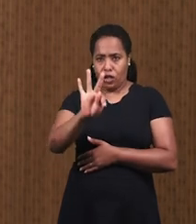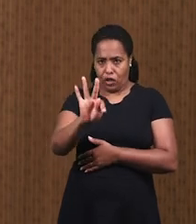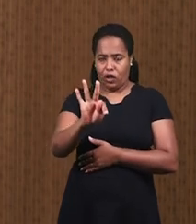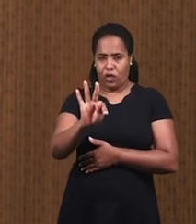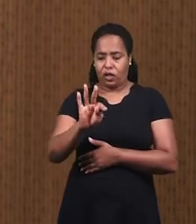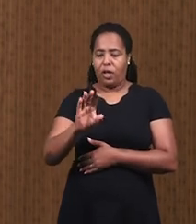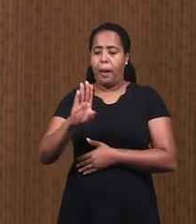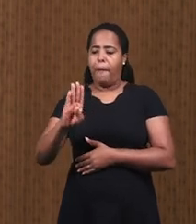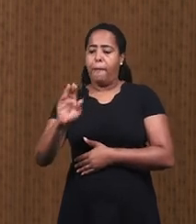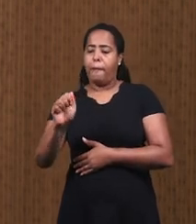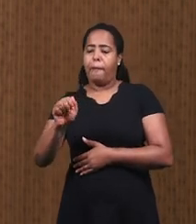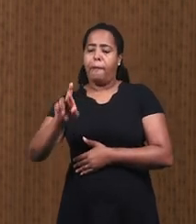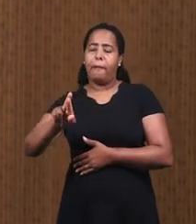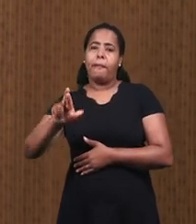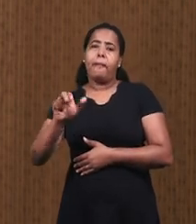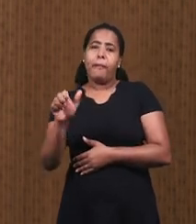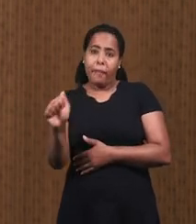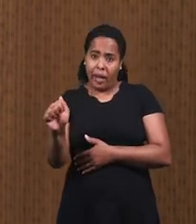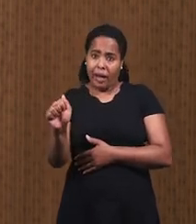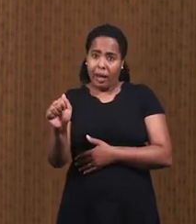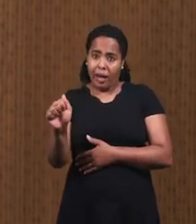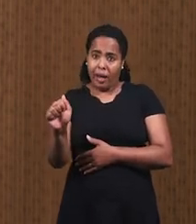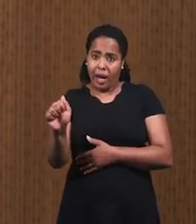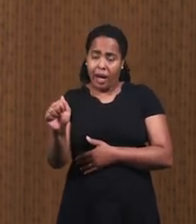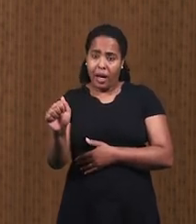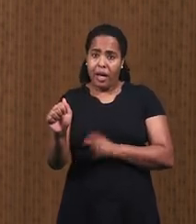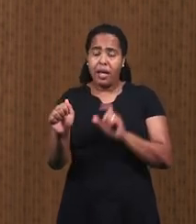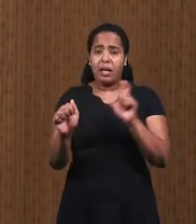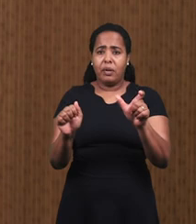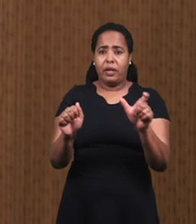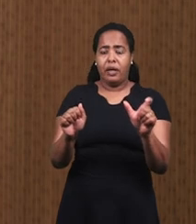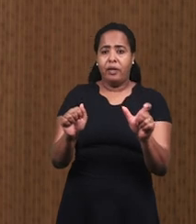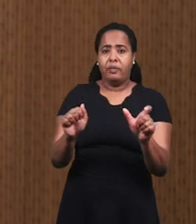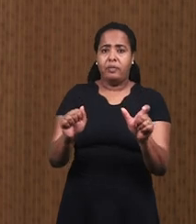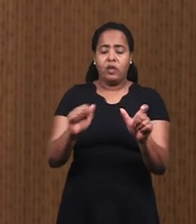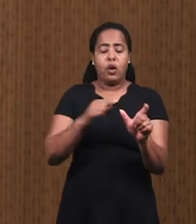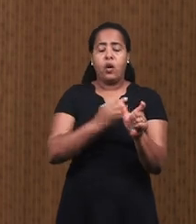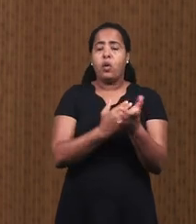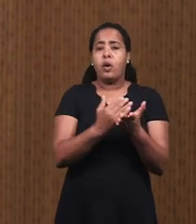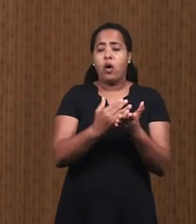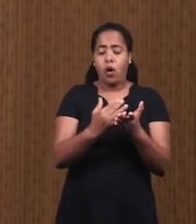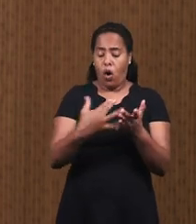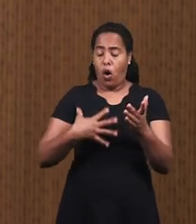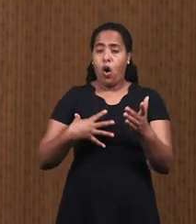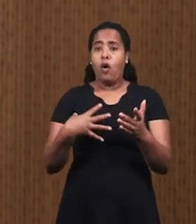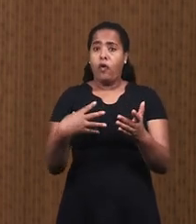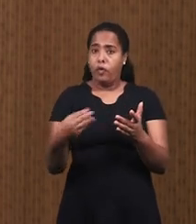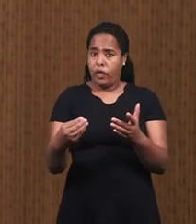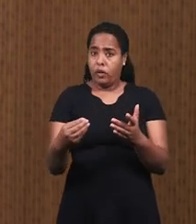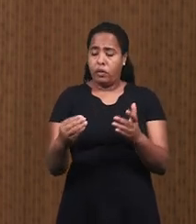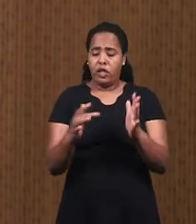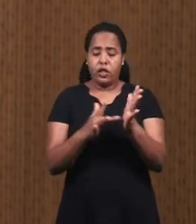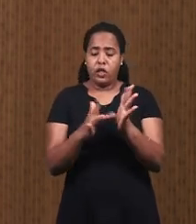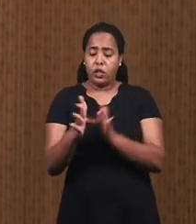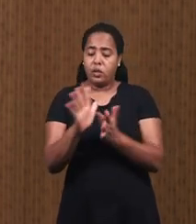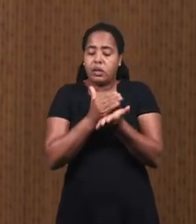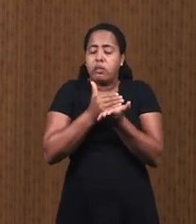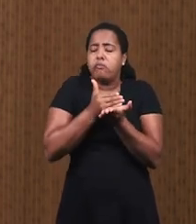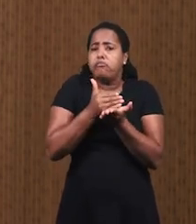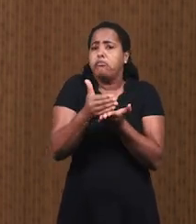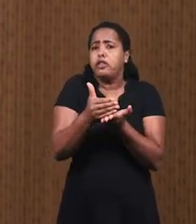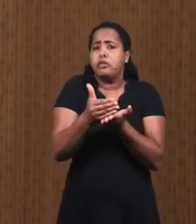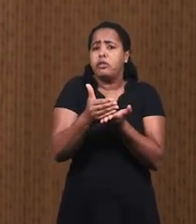Dieu a créé. Dans le Bereshit, il y a un bête de Ben qui est fils, enfant. Donc la Bible commence